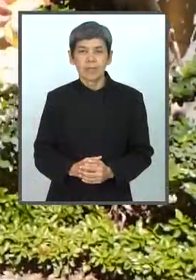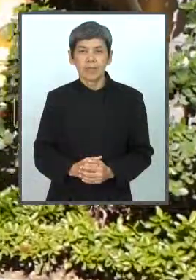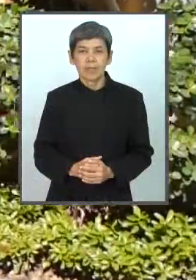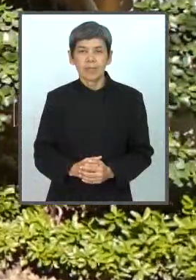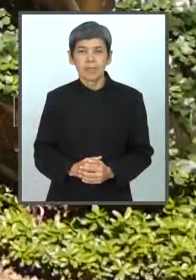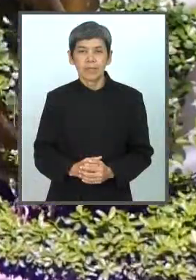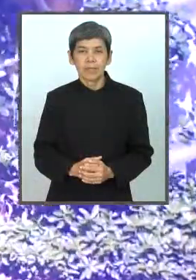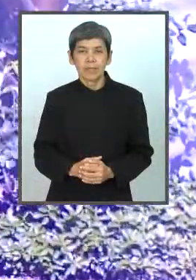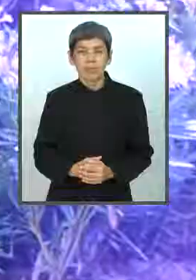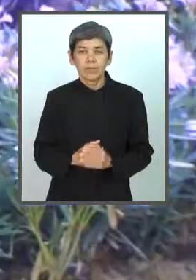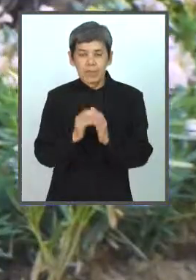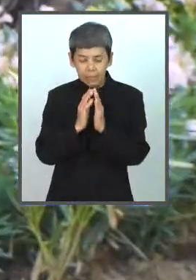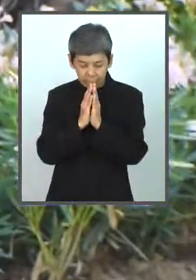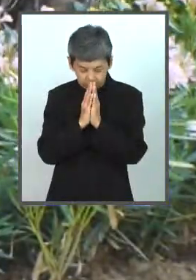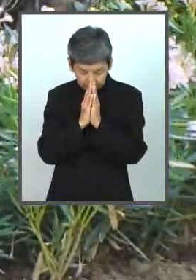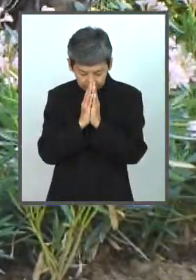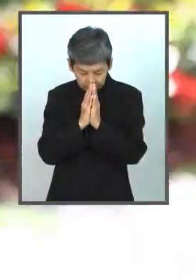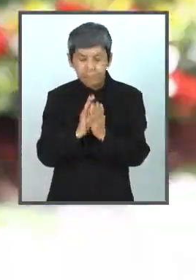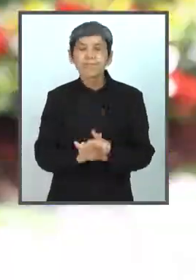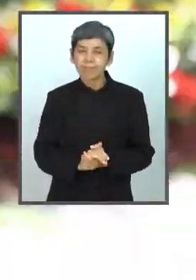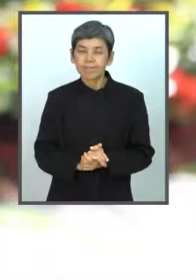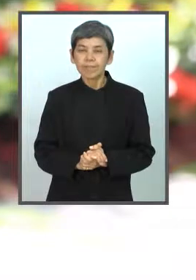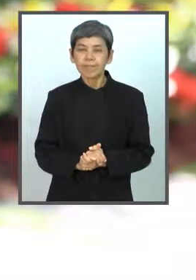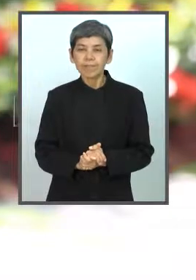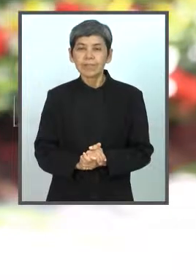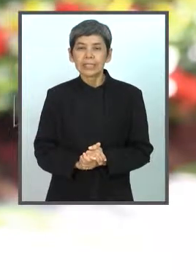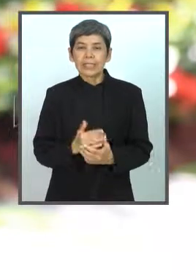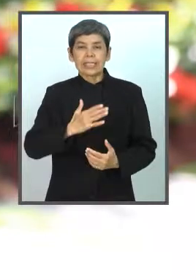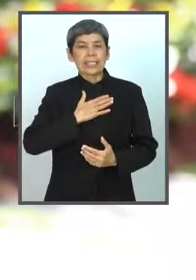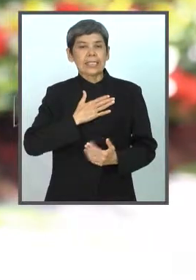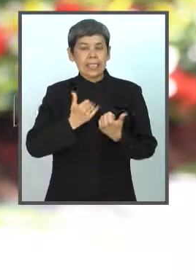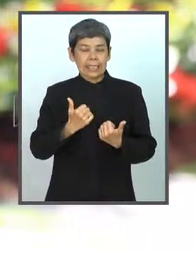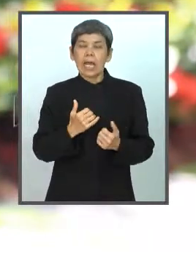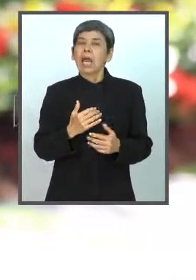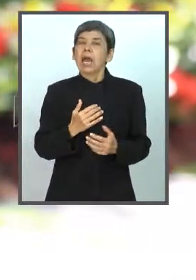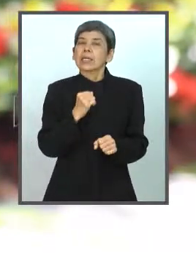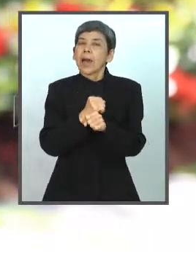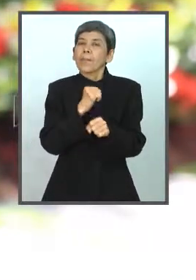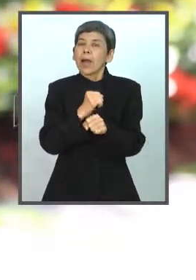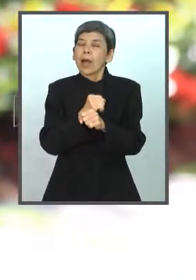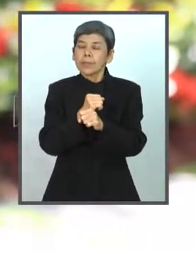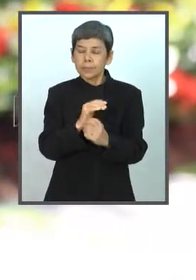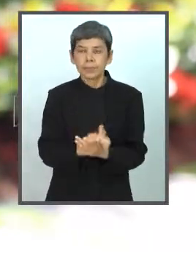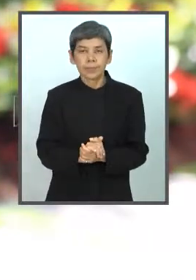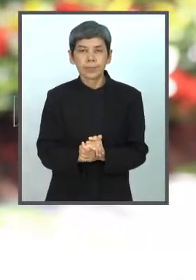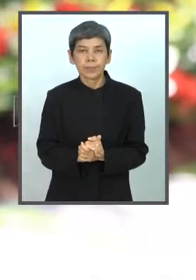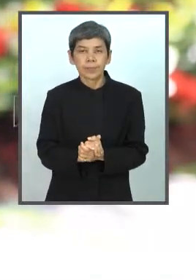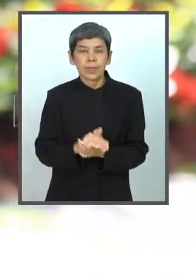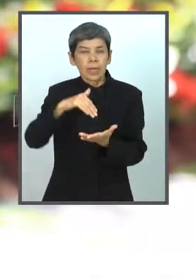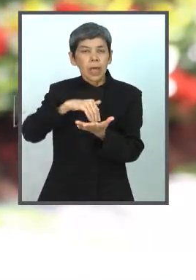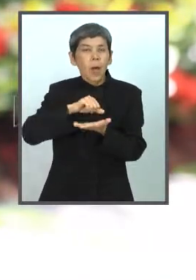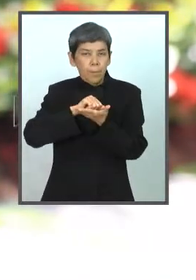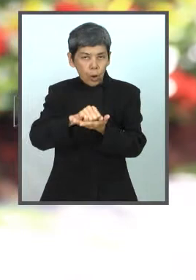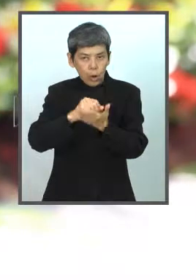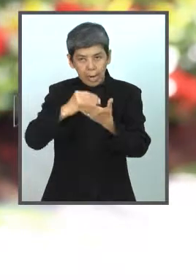สวัสดีค่ะชื่อนันทนุสุวรรณวุฒินะคะ ปัจจุบันทำงานอยู่ที่สำนัก